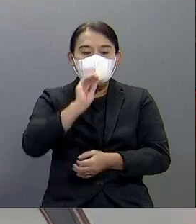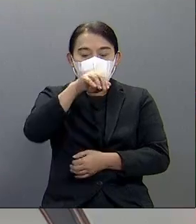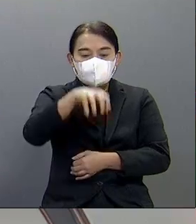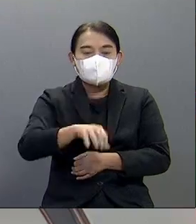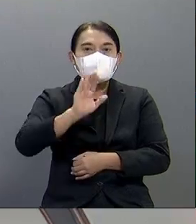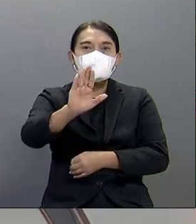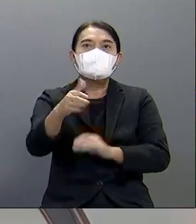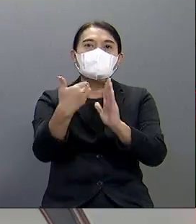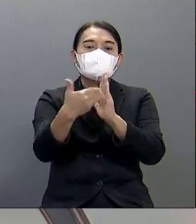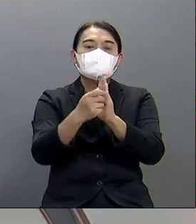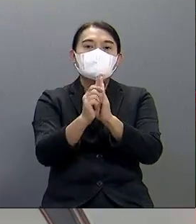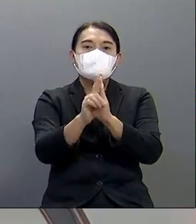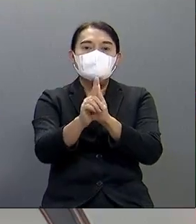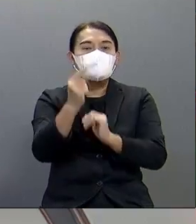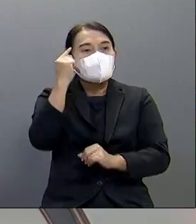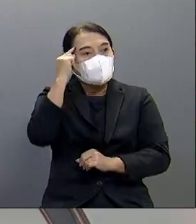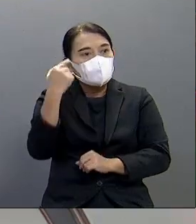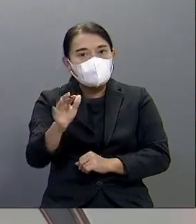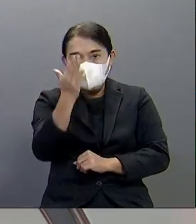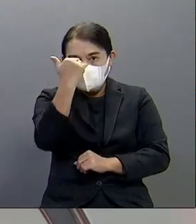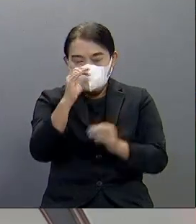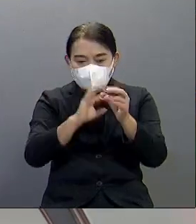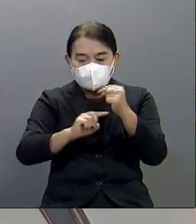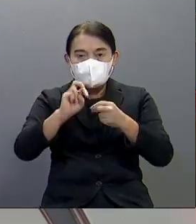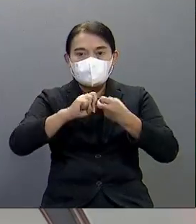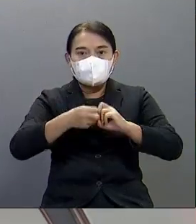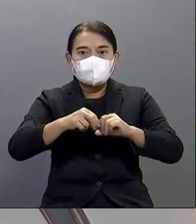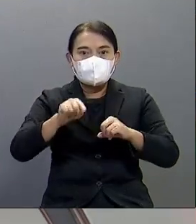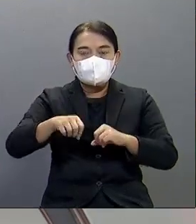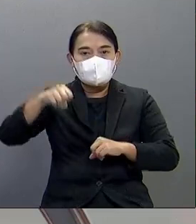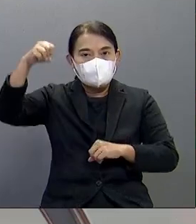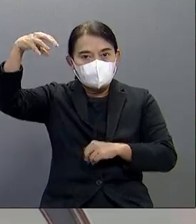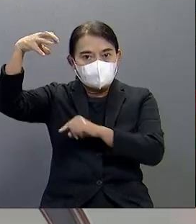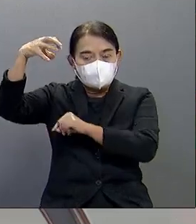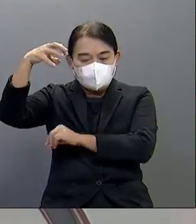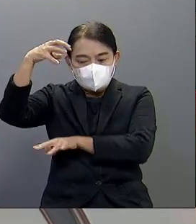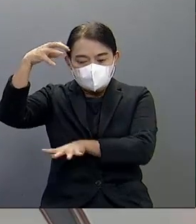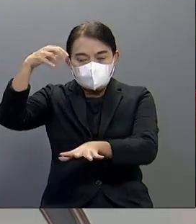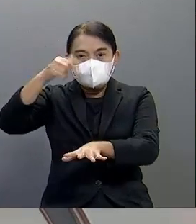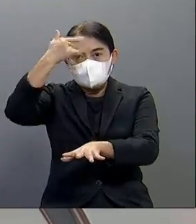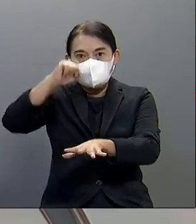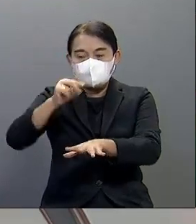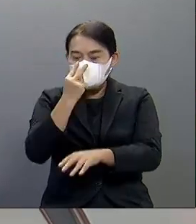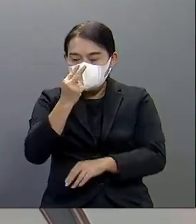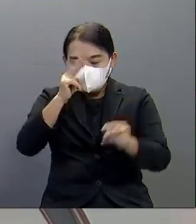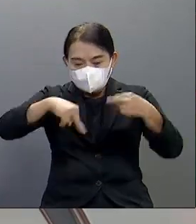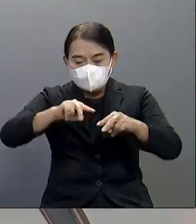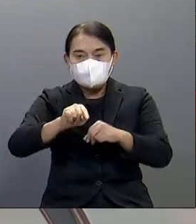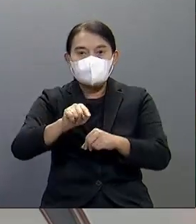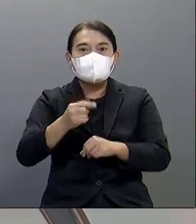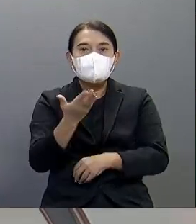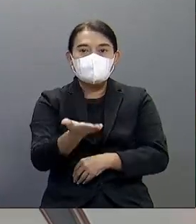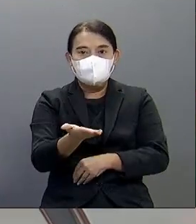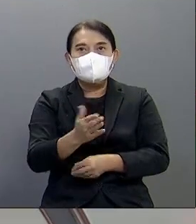ครอุดรธานีรู้แล้วว่าอะไรคือสาเหตุที่ทำให้เกิดปัญหาไฟรั่วช่วงนี้เราจะไปตรวจสอบสถานการณ์เพิ่มเติมกับคุณธนดรพุท